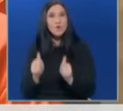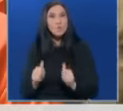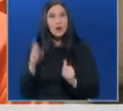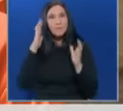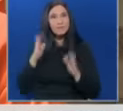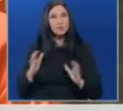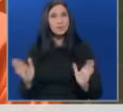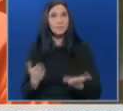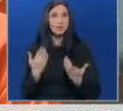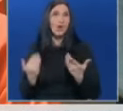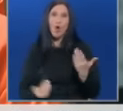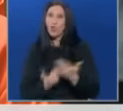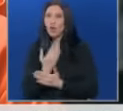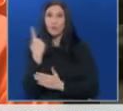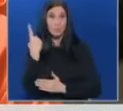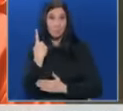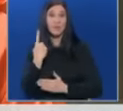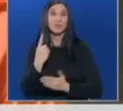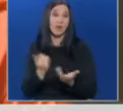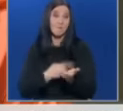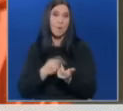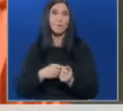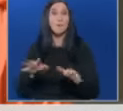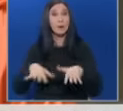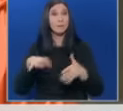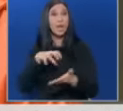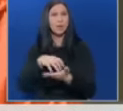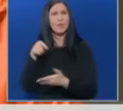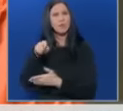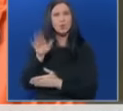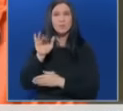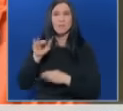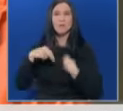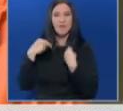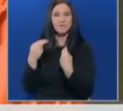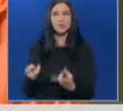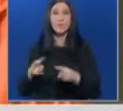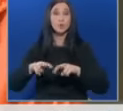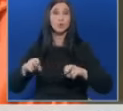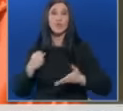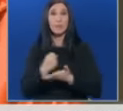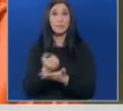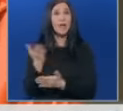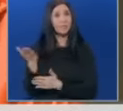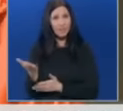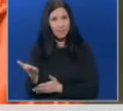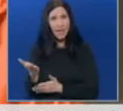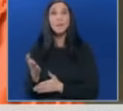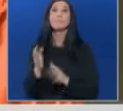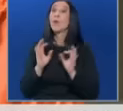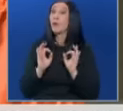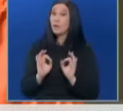правителство да започне отново от първата по численост парламентарна група, т.е. да бъде връчен проучвателен мандат на нея и